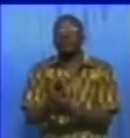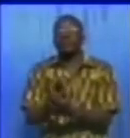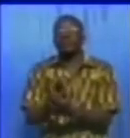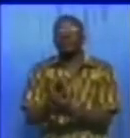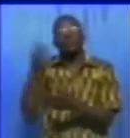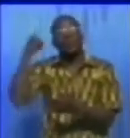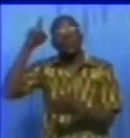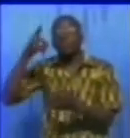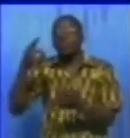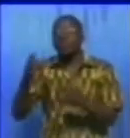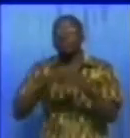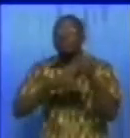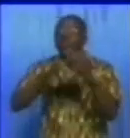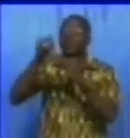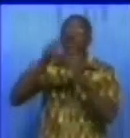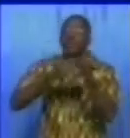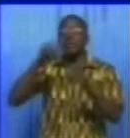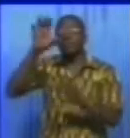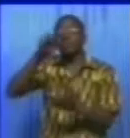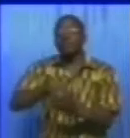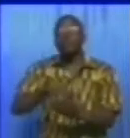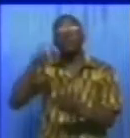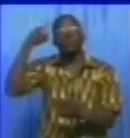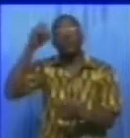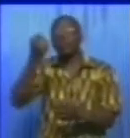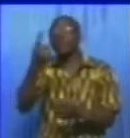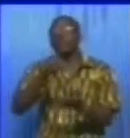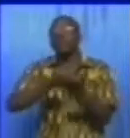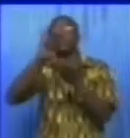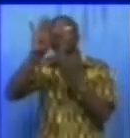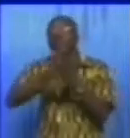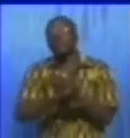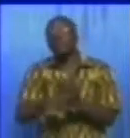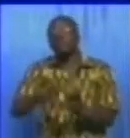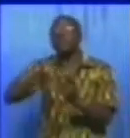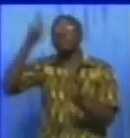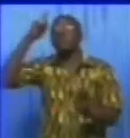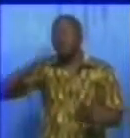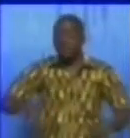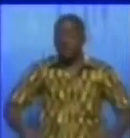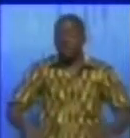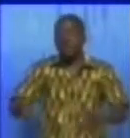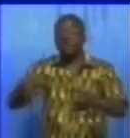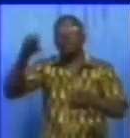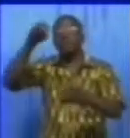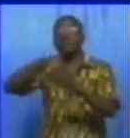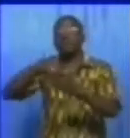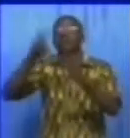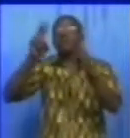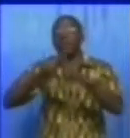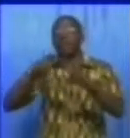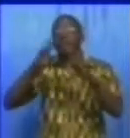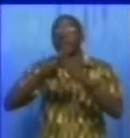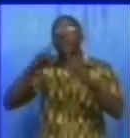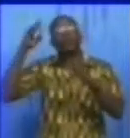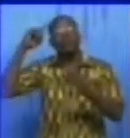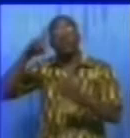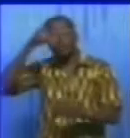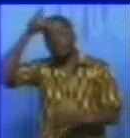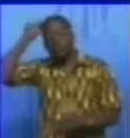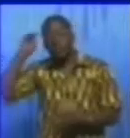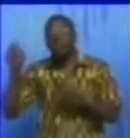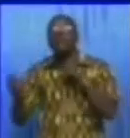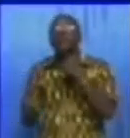Parallèlement aux infrastructures réalisées dans le cadre du 11 décembre, d'autres grands chantiers en cours d'exécution dans la ville de Dori méritent d'être